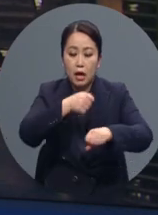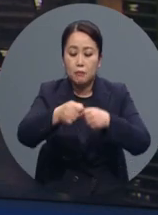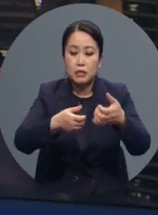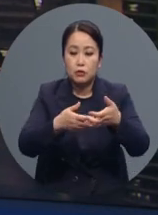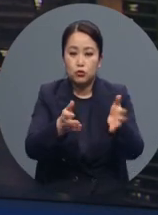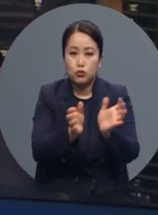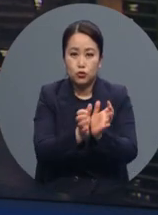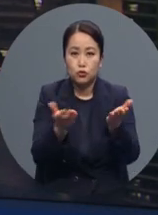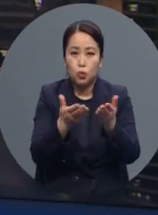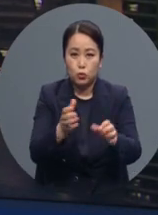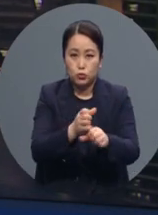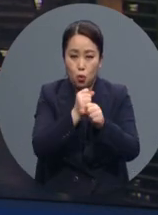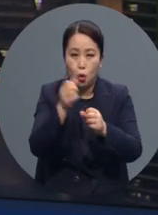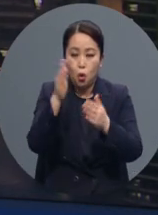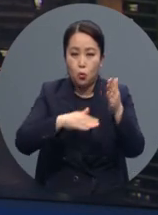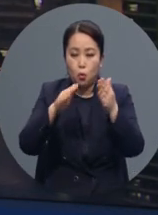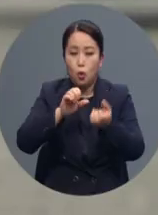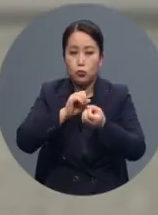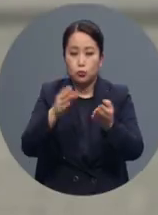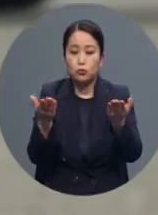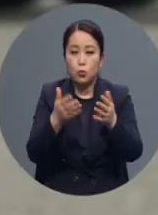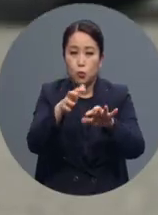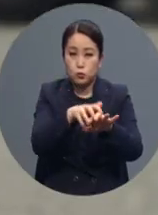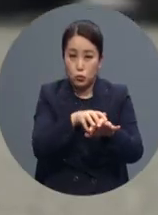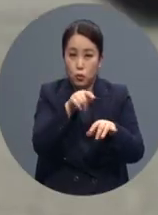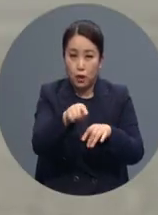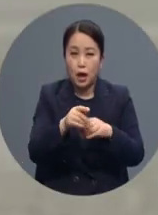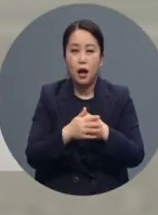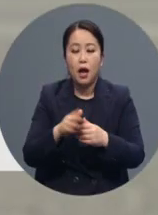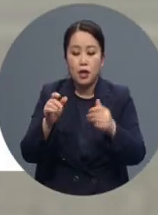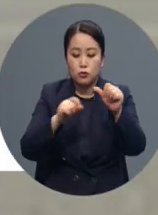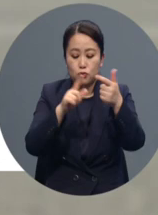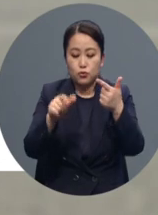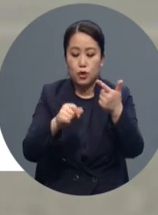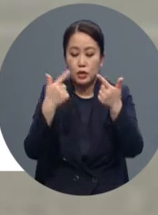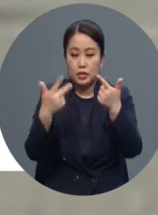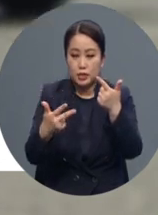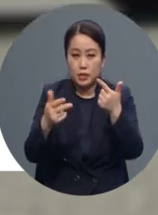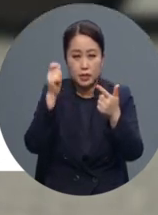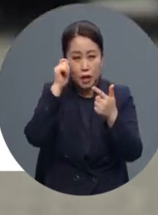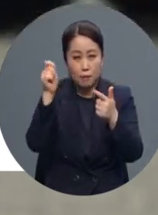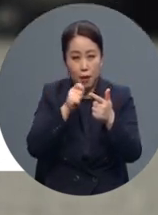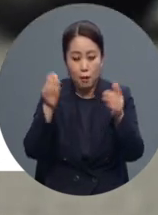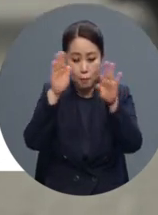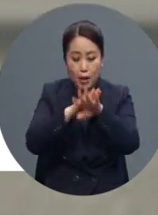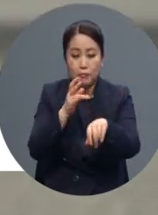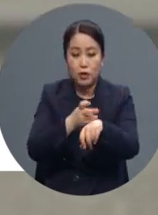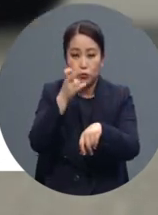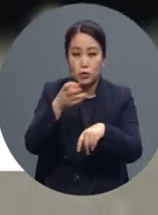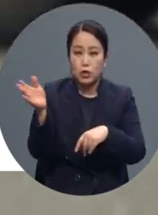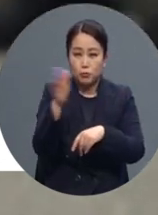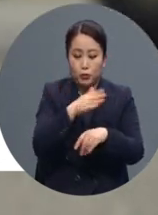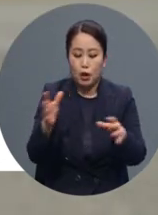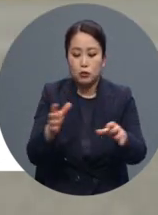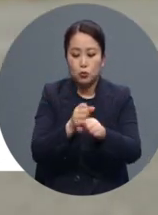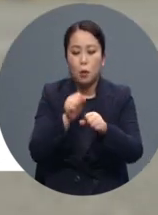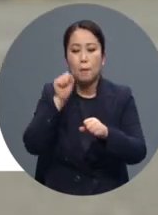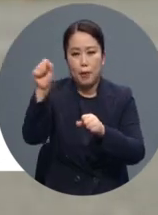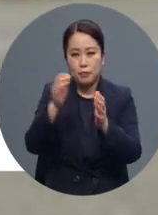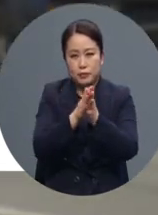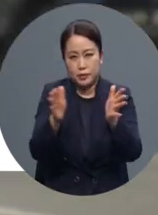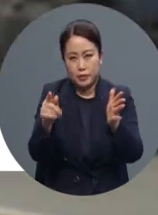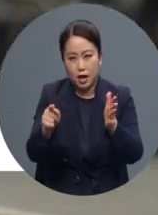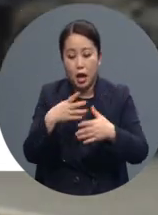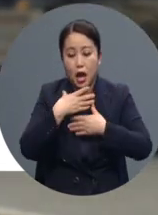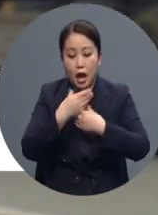민주노총 공공운수노조 화물연대 본부가 다음 달 7일 새벽 0시부터 총파업에 돌입합니다. 화물연대는 안전